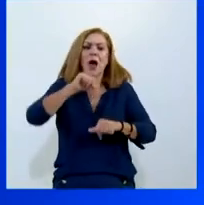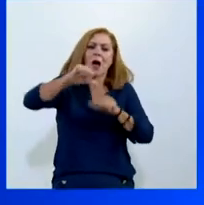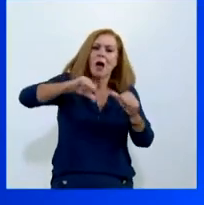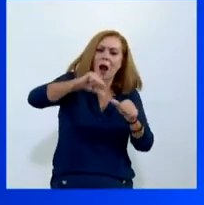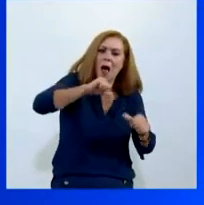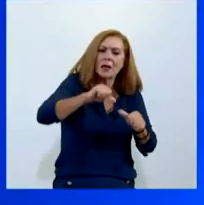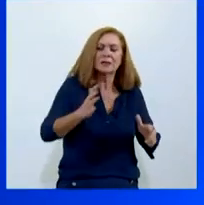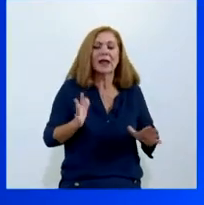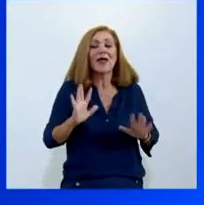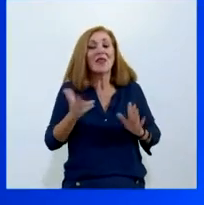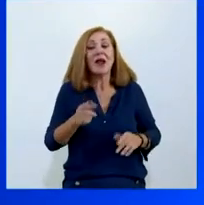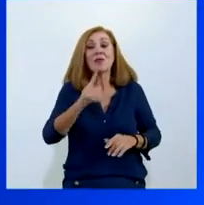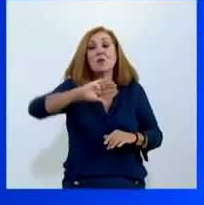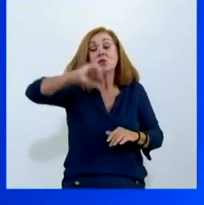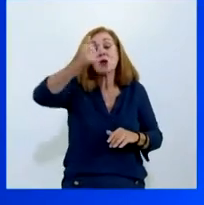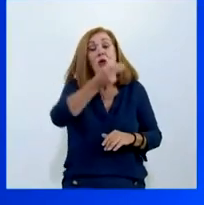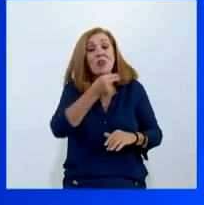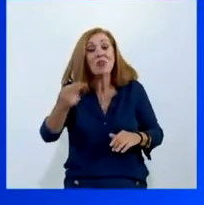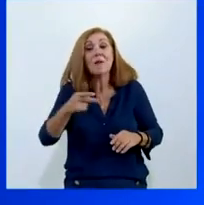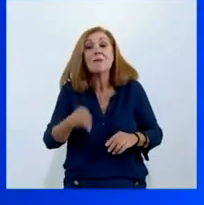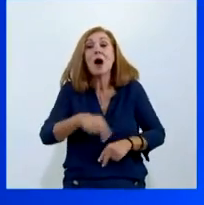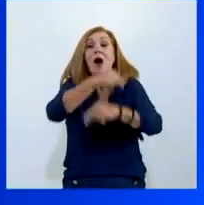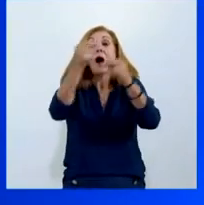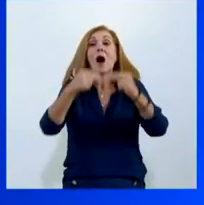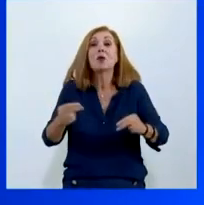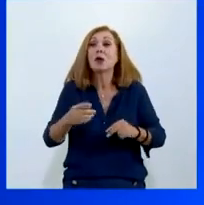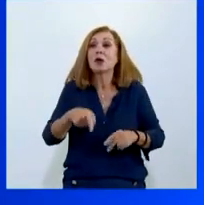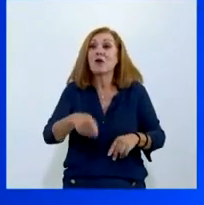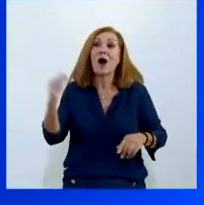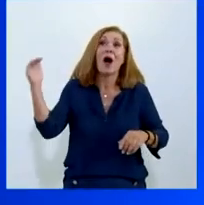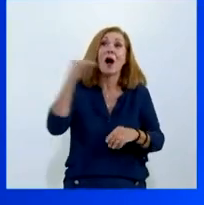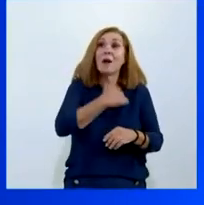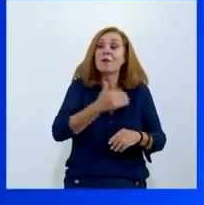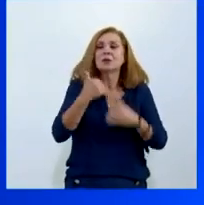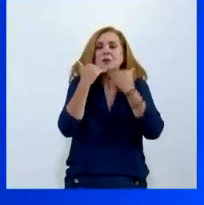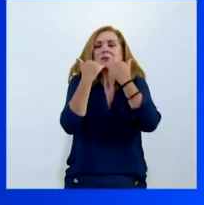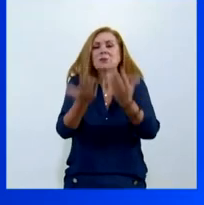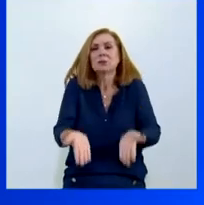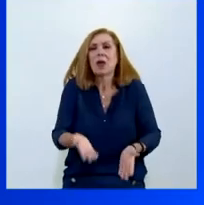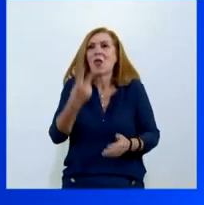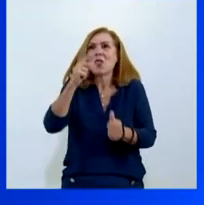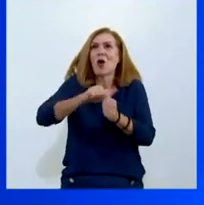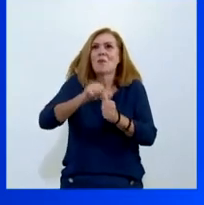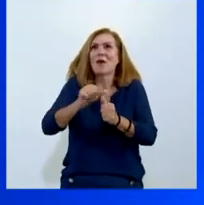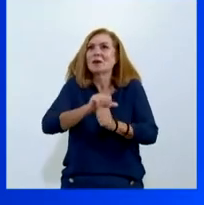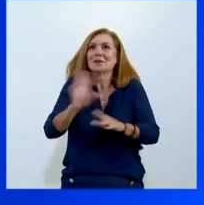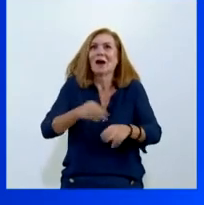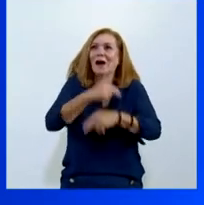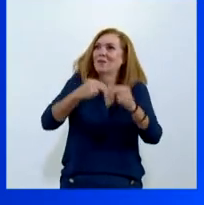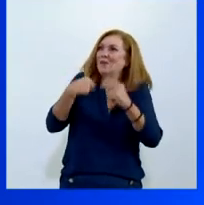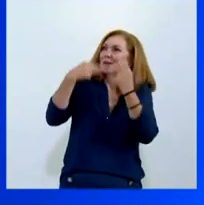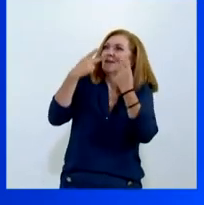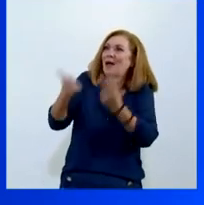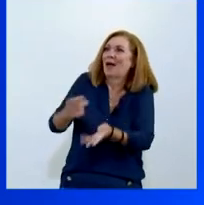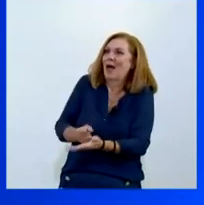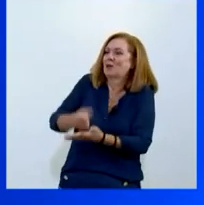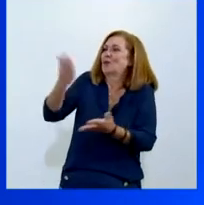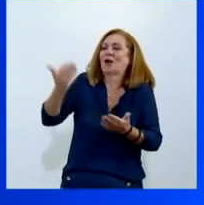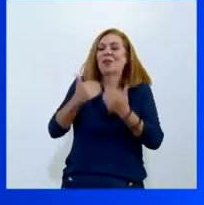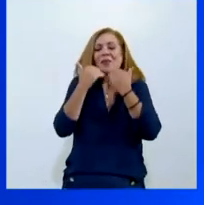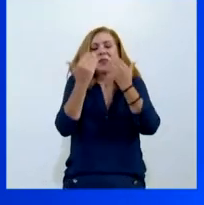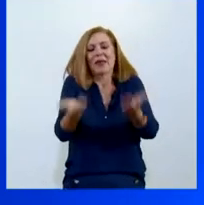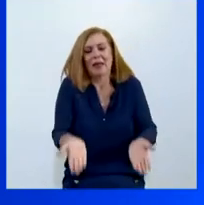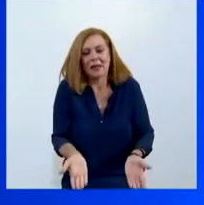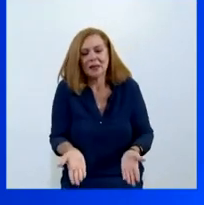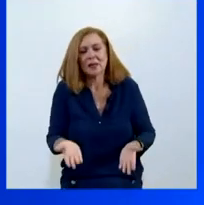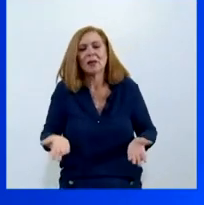Άρα το ένα ζήτημα είναι η αποτελεσματικότητα. Αυτή θέλει κάποιο καιρό, ξέρετε. Δεν μπορεί σε 2 μήνες να κρίνω αν ένας υπουργός είναι αποτελεσματικός και γι' αυτό